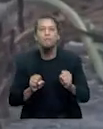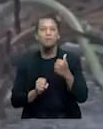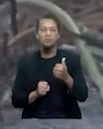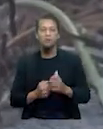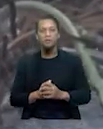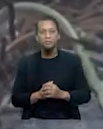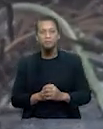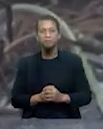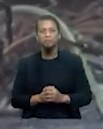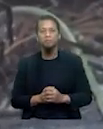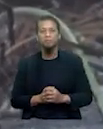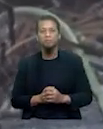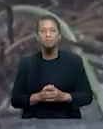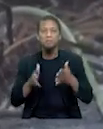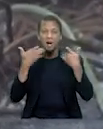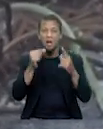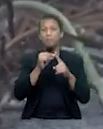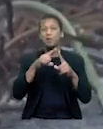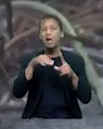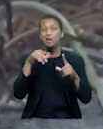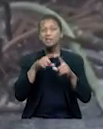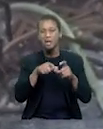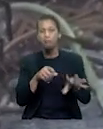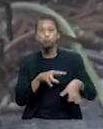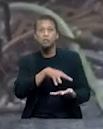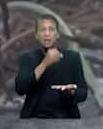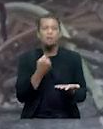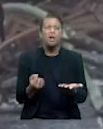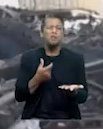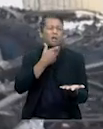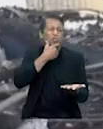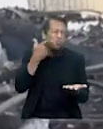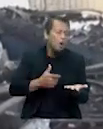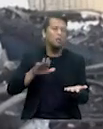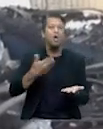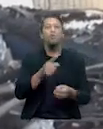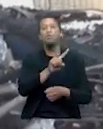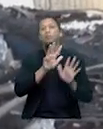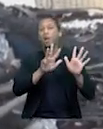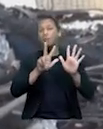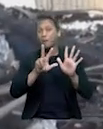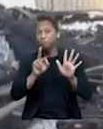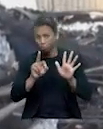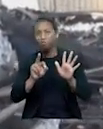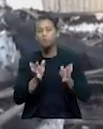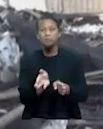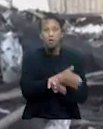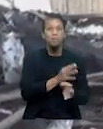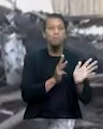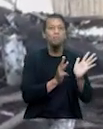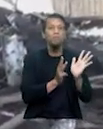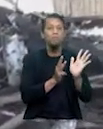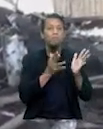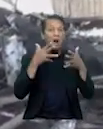Malang Plaza merupakan pusat perbelanjaan tertua di Malang Raya yang beroperasi sejak tahun 1980-an. Sebelumnya Malang Plaza merupakan